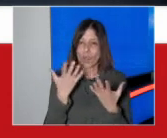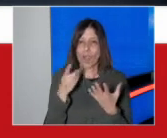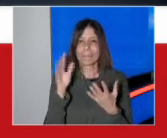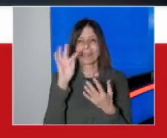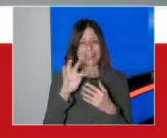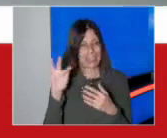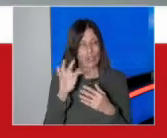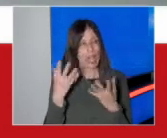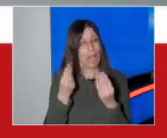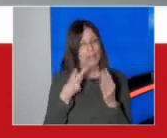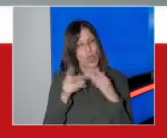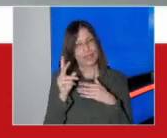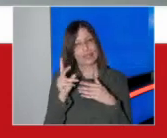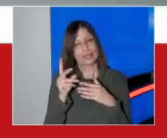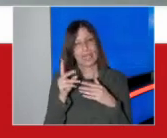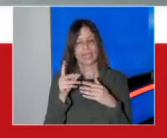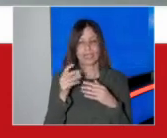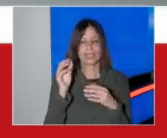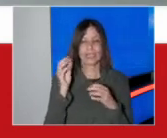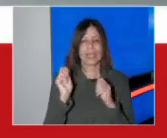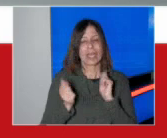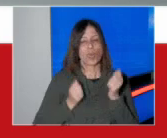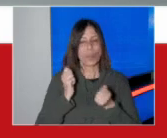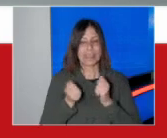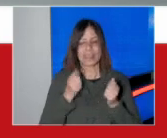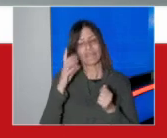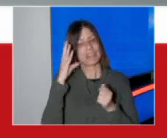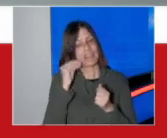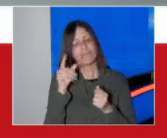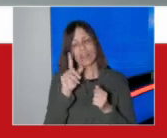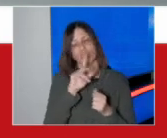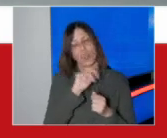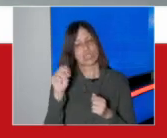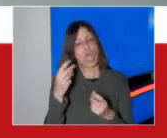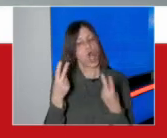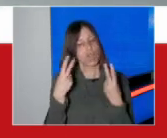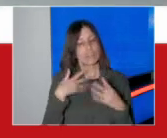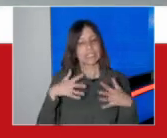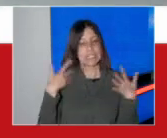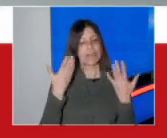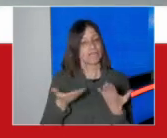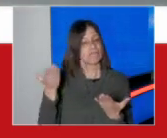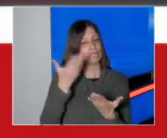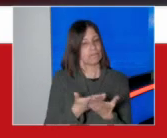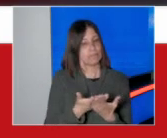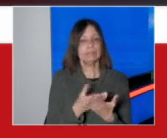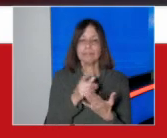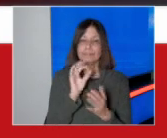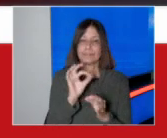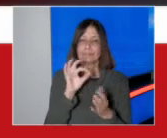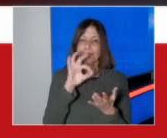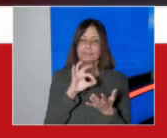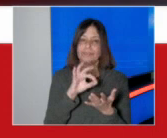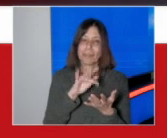בטיק טוק, גם הרבה יותר ניקודים ונהנים, אבל זה נושא חשוב, ואני מאוד מאוד שמח שהיא מעלה את זה לסדר היום, דווקא במקום הזה.